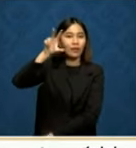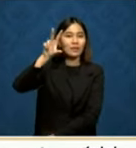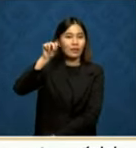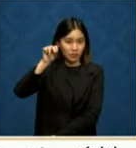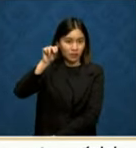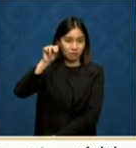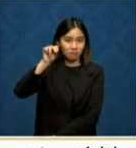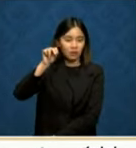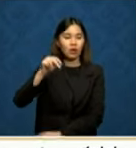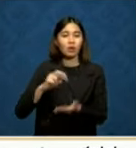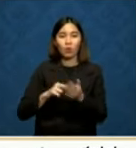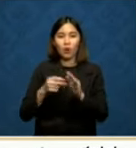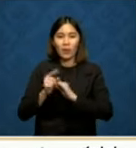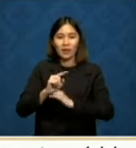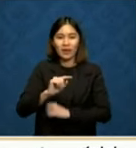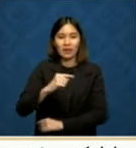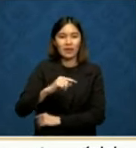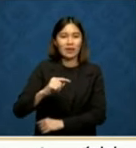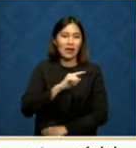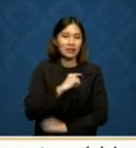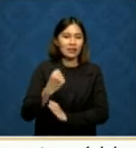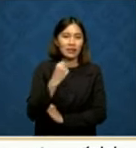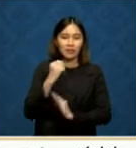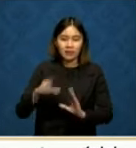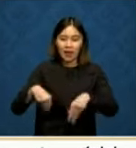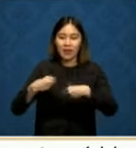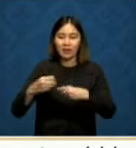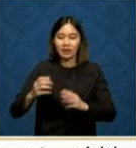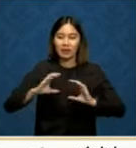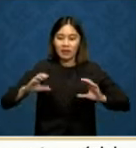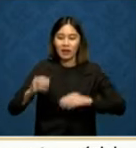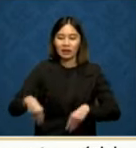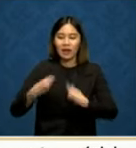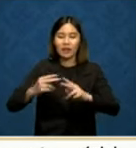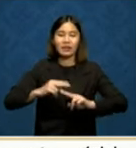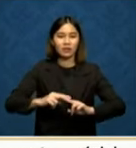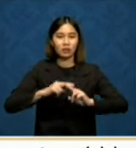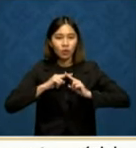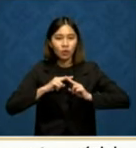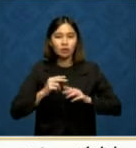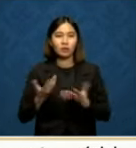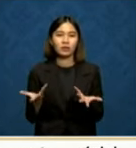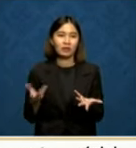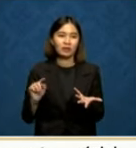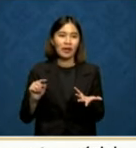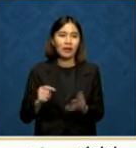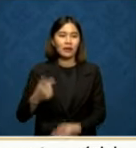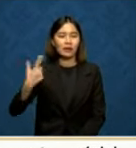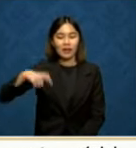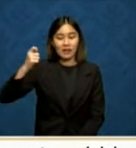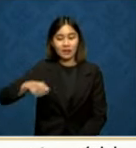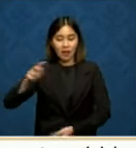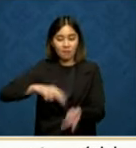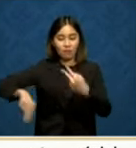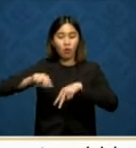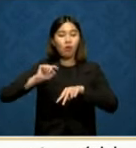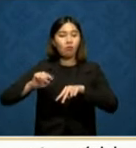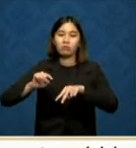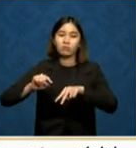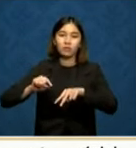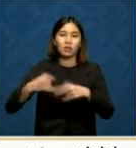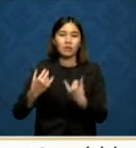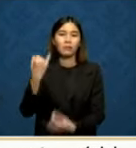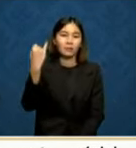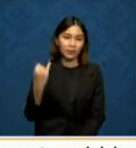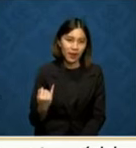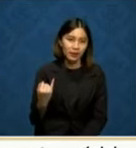เองนั่หมายคววาเรามอบอำนาจรัดให้กับเอกชน แต่ก็สารปกครองสูสุดก็เราก็แ้